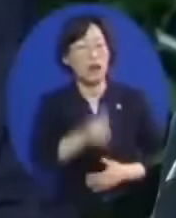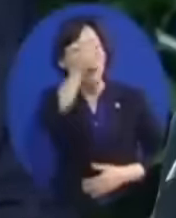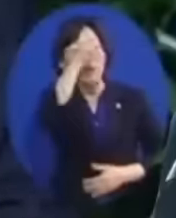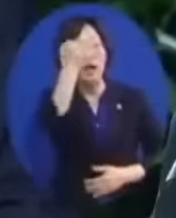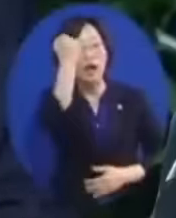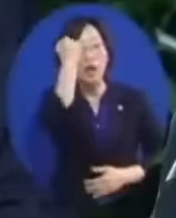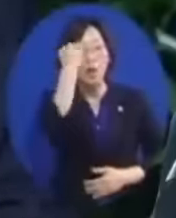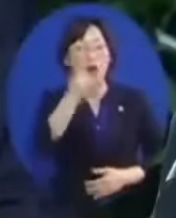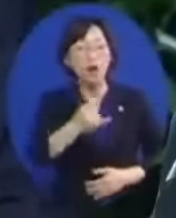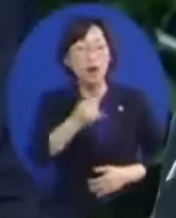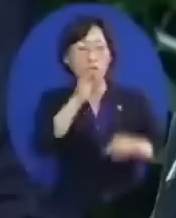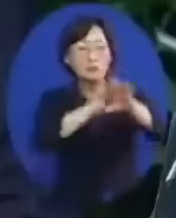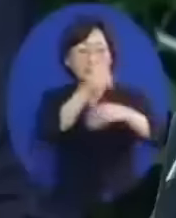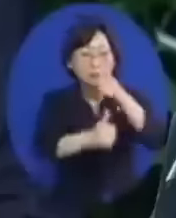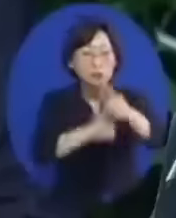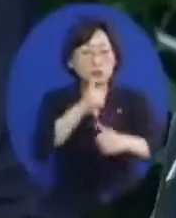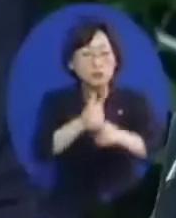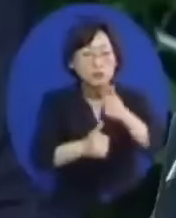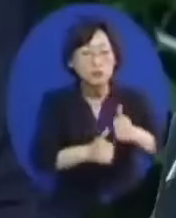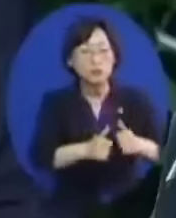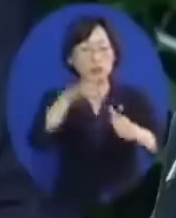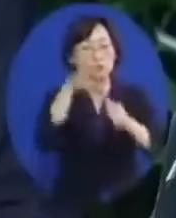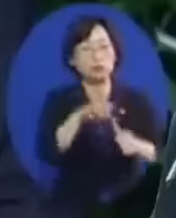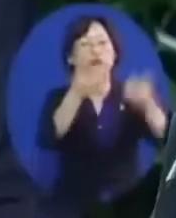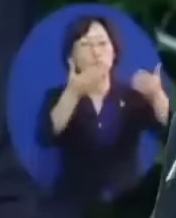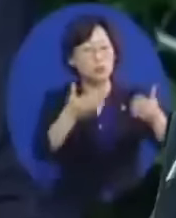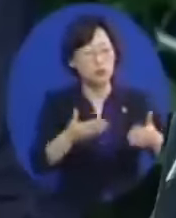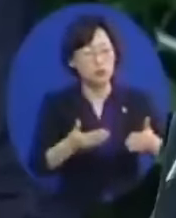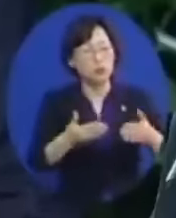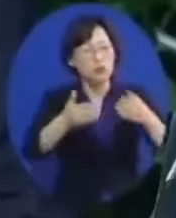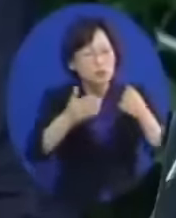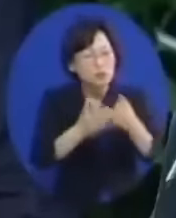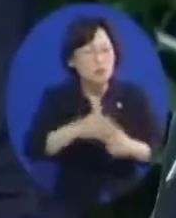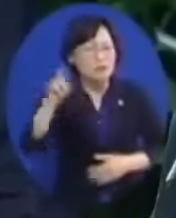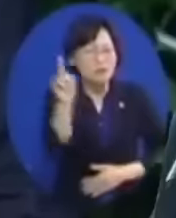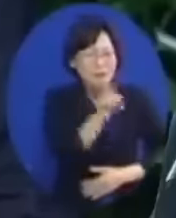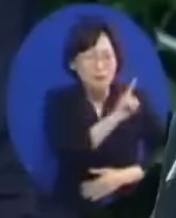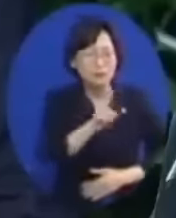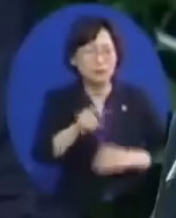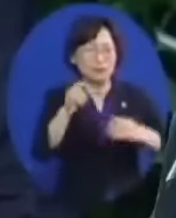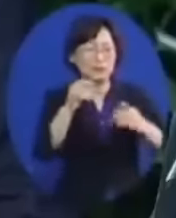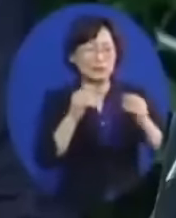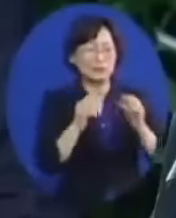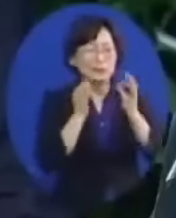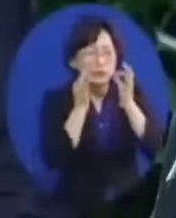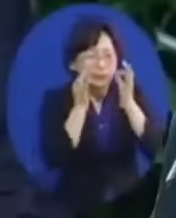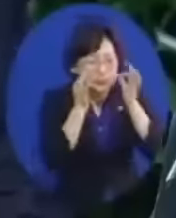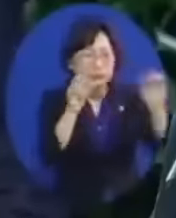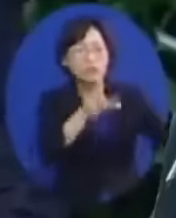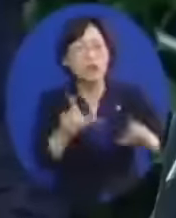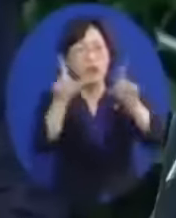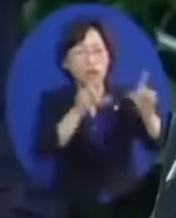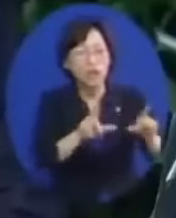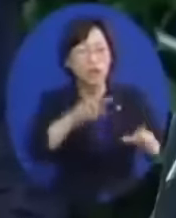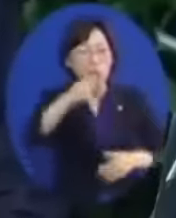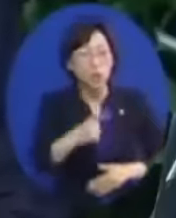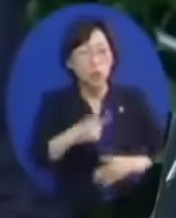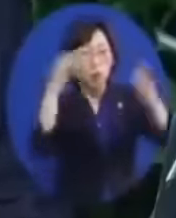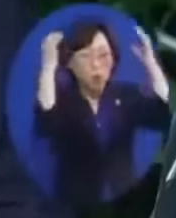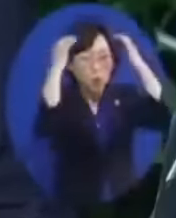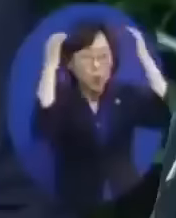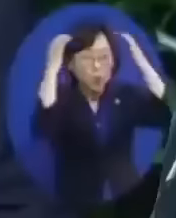아담과 하와의 자손들은 저주를 받아서 아무리 잘 살려고 노력해도 고통이